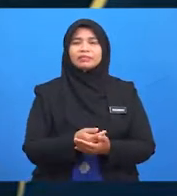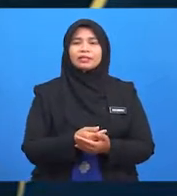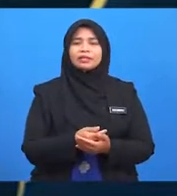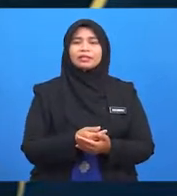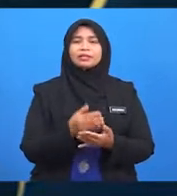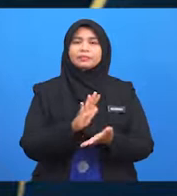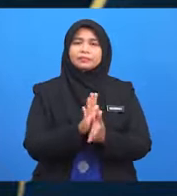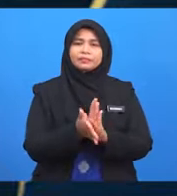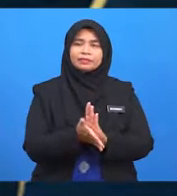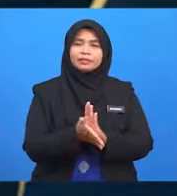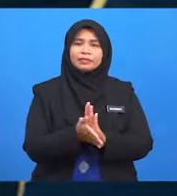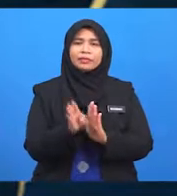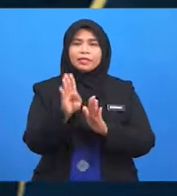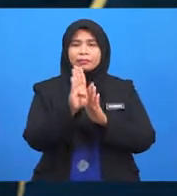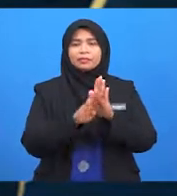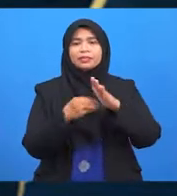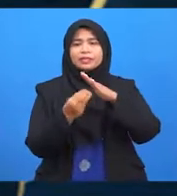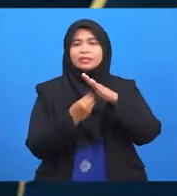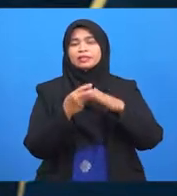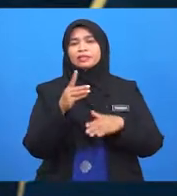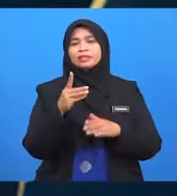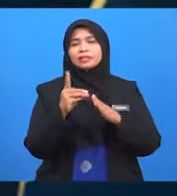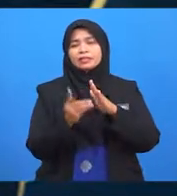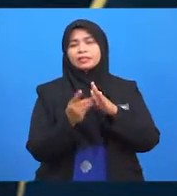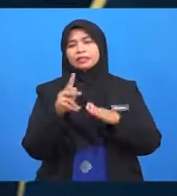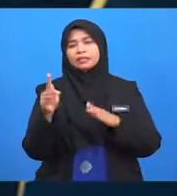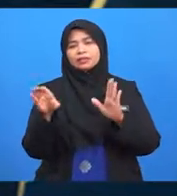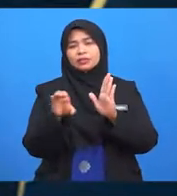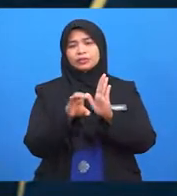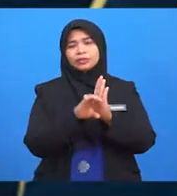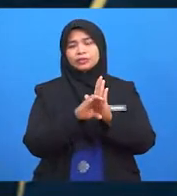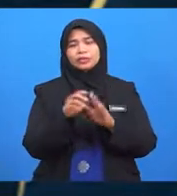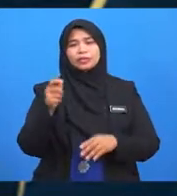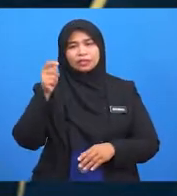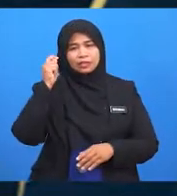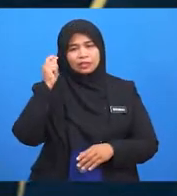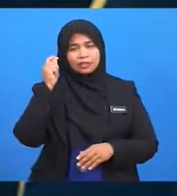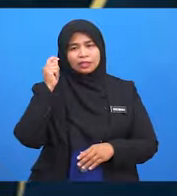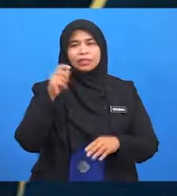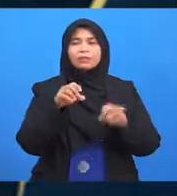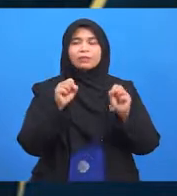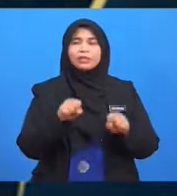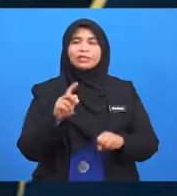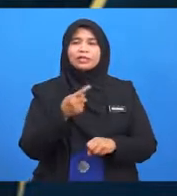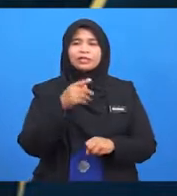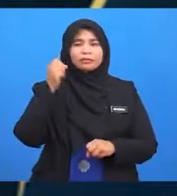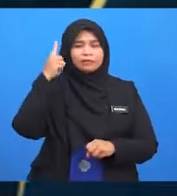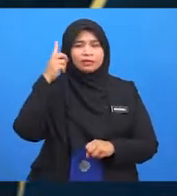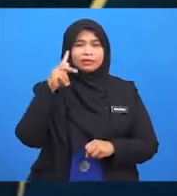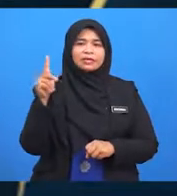Justeru, berdasarkan contoh-contoh yang Ustazah jelaskan tadi, boleh kita faham,